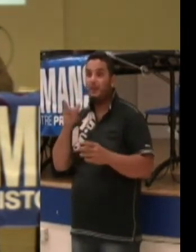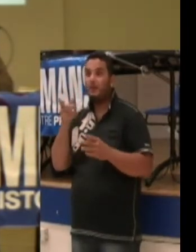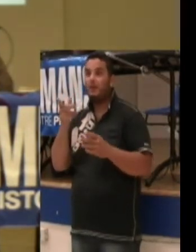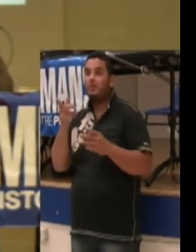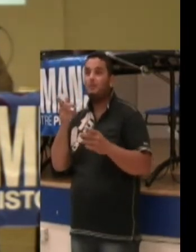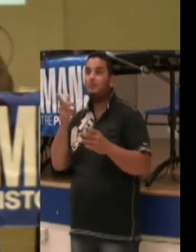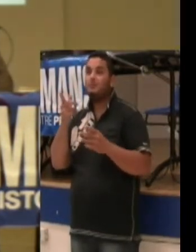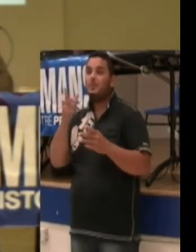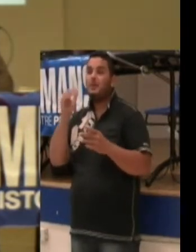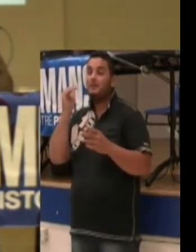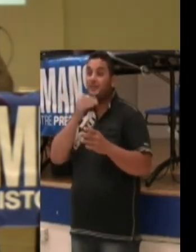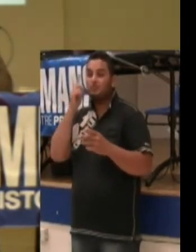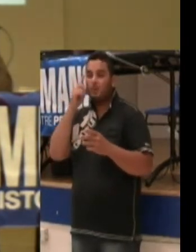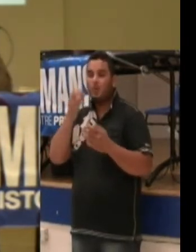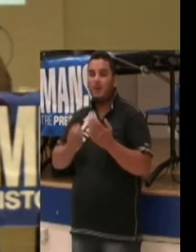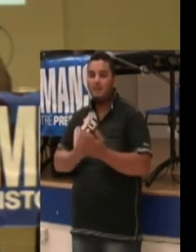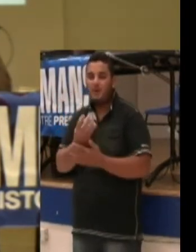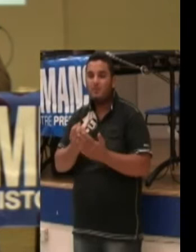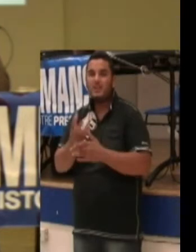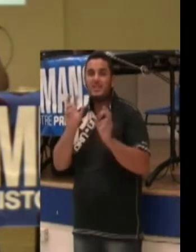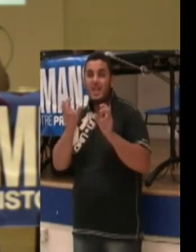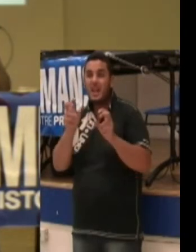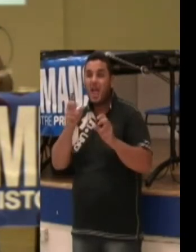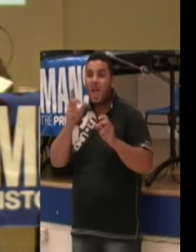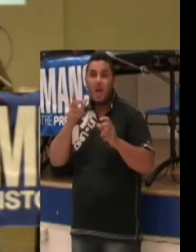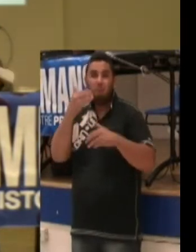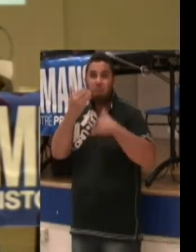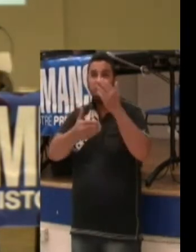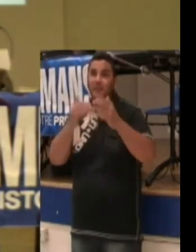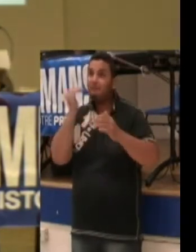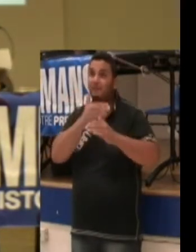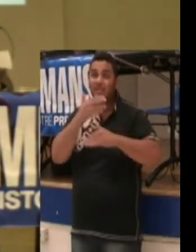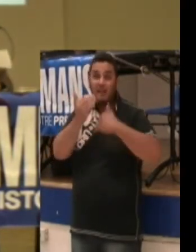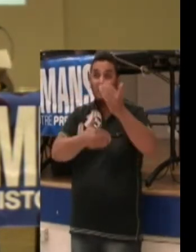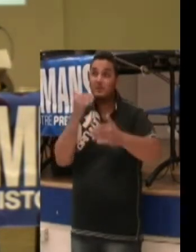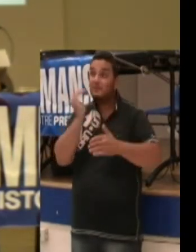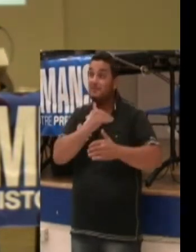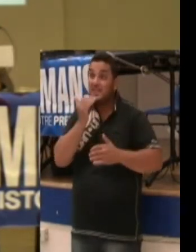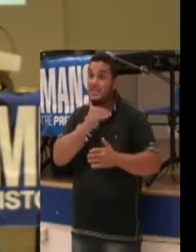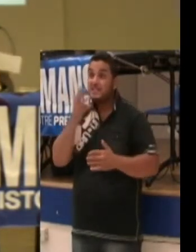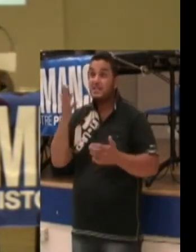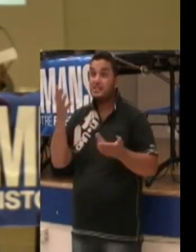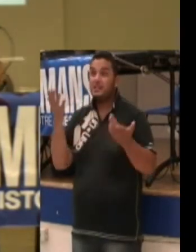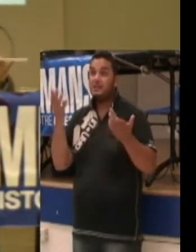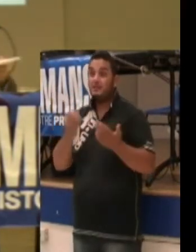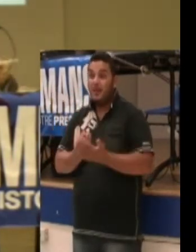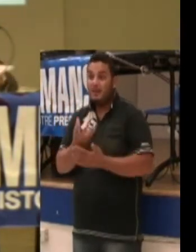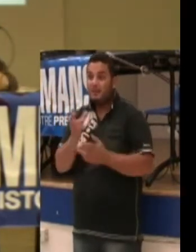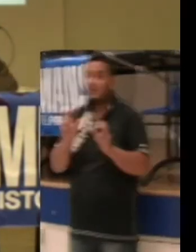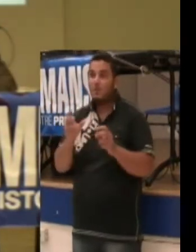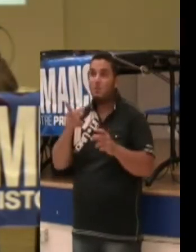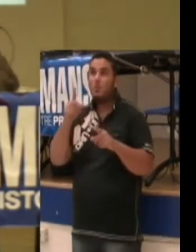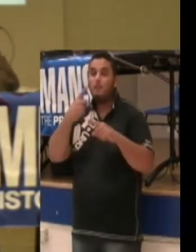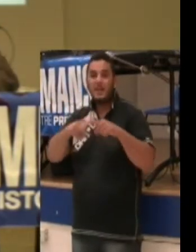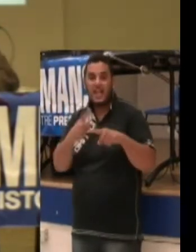vite, où le paraître, c'est ce qui compte le plus, le paraître matériel.